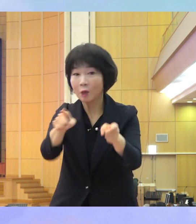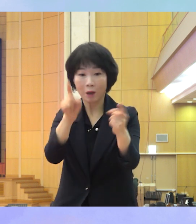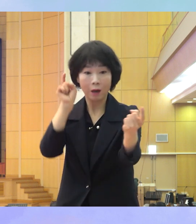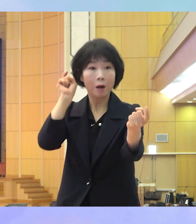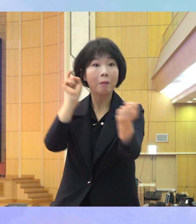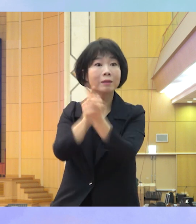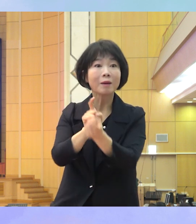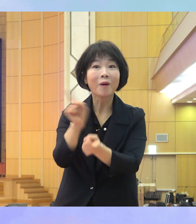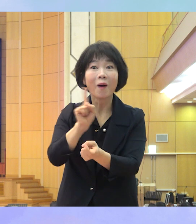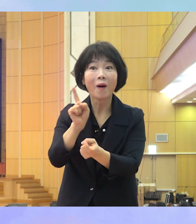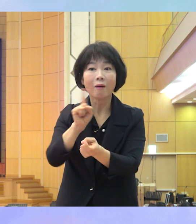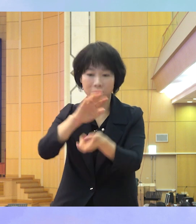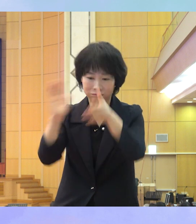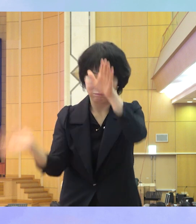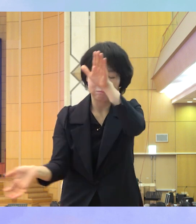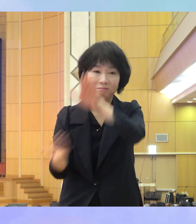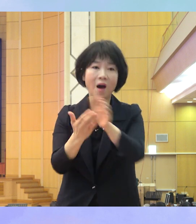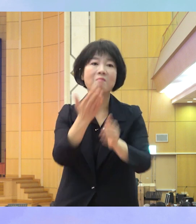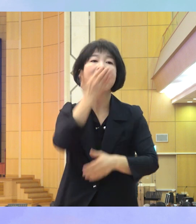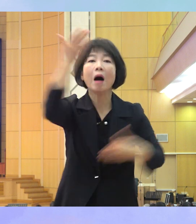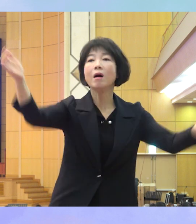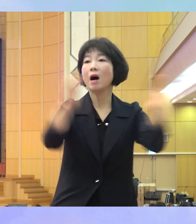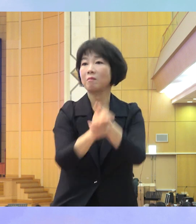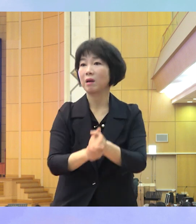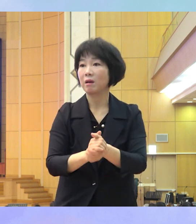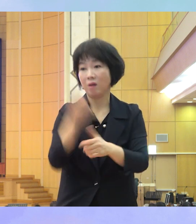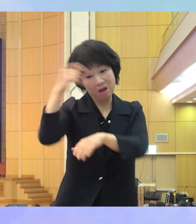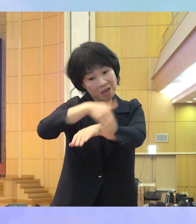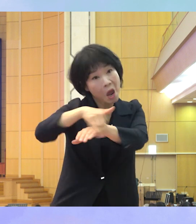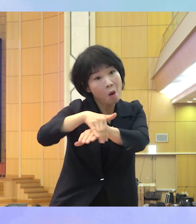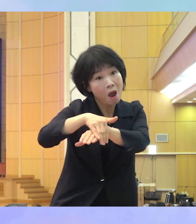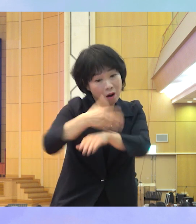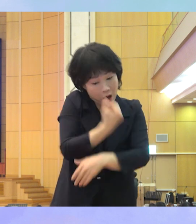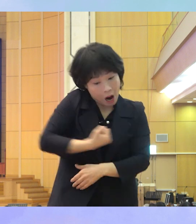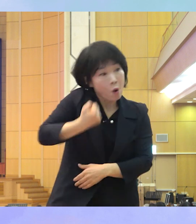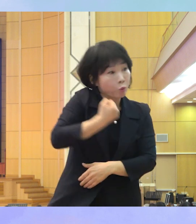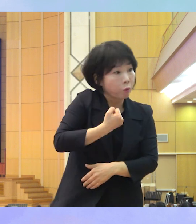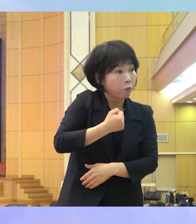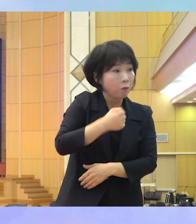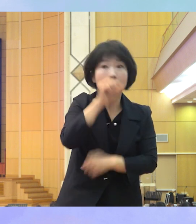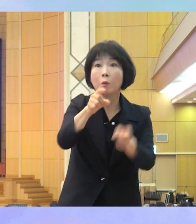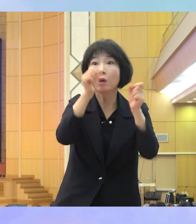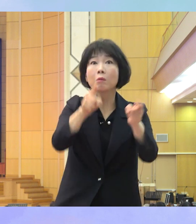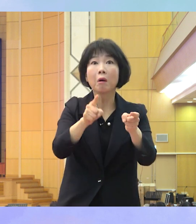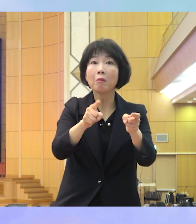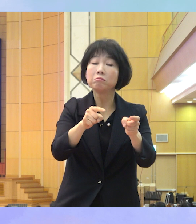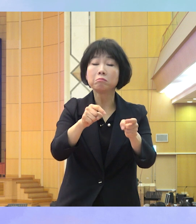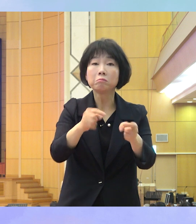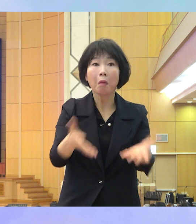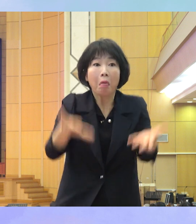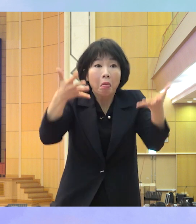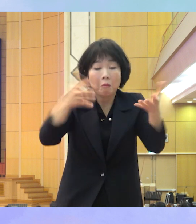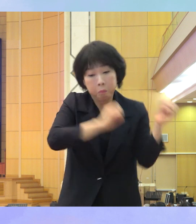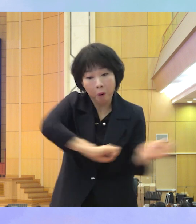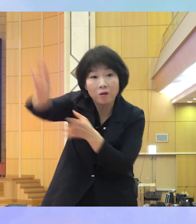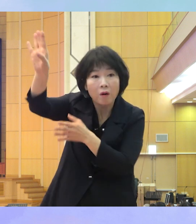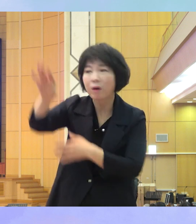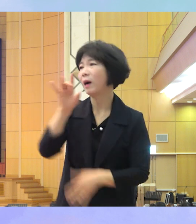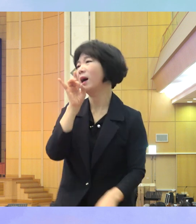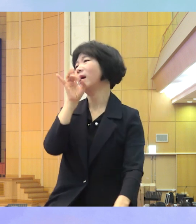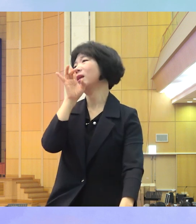만났을 때 이루어지는 것입니다. 계획대로 이루어지는 것입니다. 그러니 우리가 계획을 세우는 것도